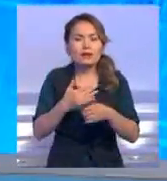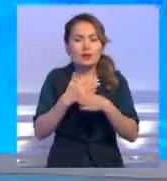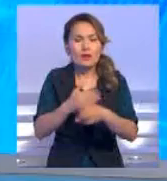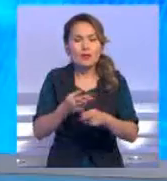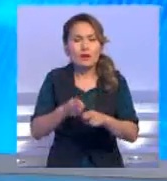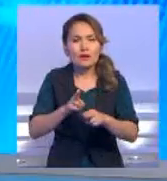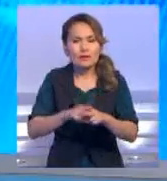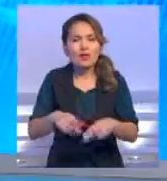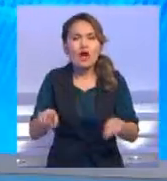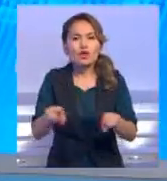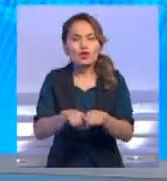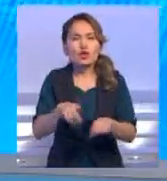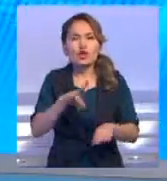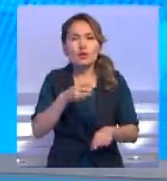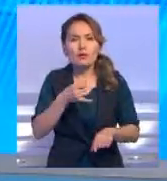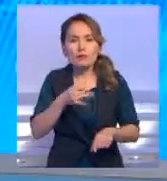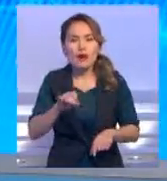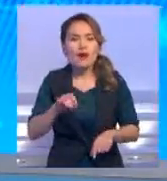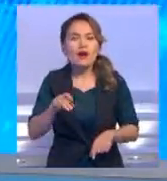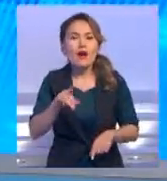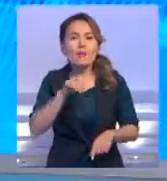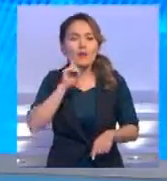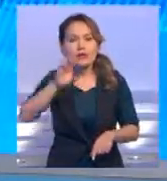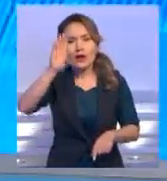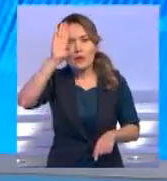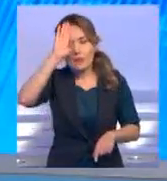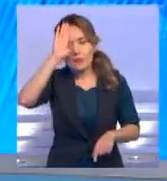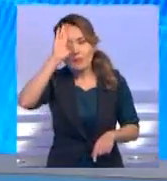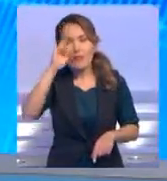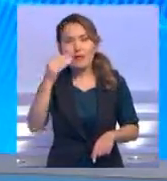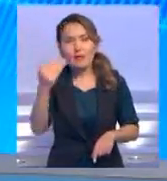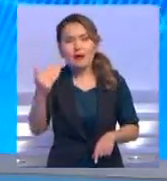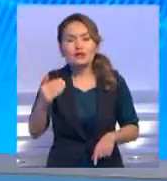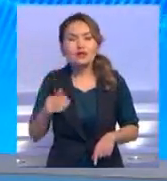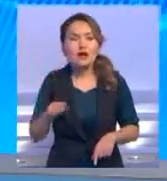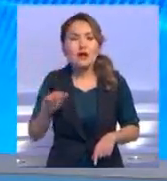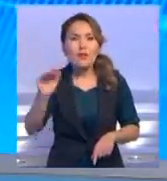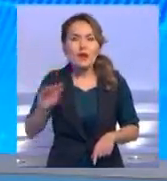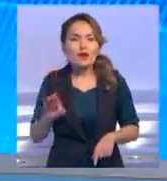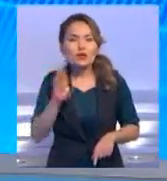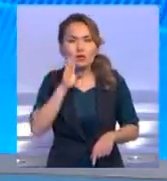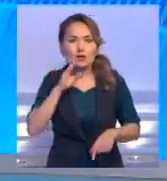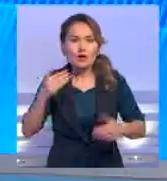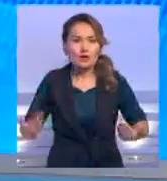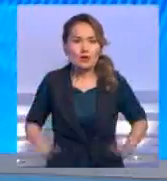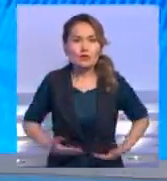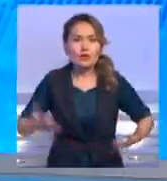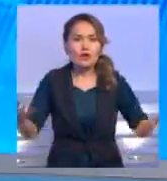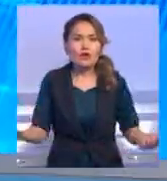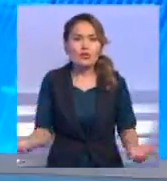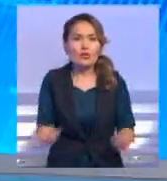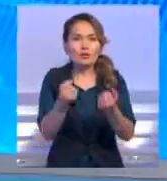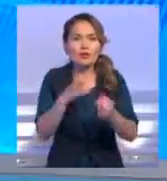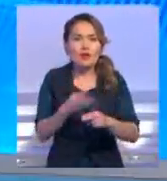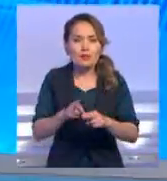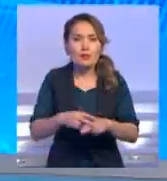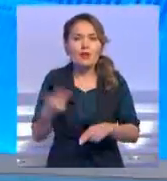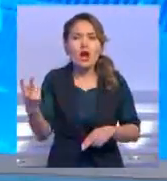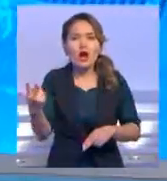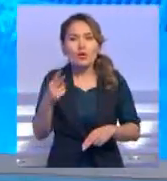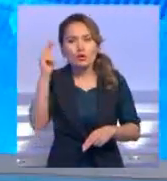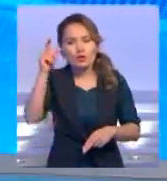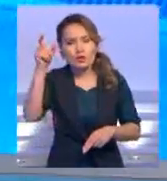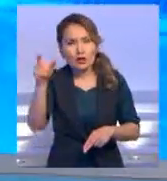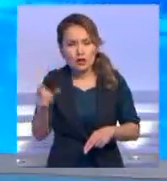Келес өзеніне батып бара жатқан жасөспірім қызды құтқарды. Өзіне төнген қауіпке қарамай, өзгенің өмірін ажалдан арашалап қалған қос